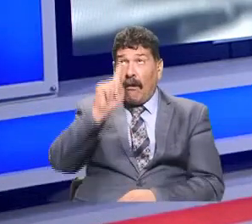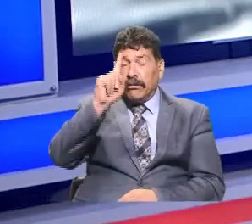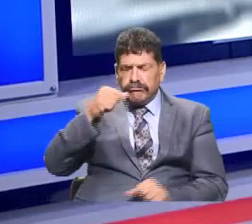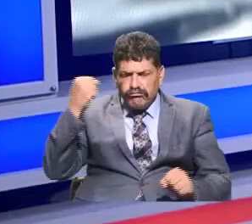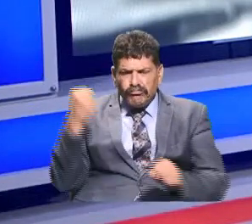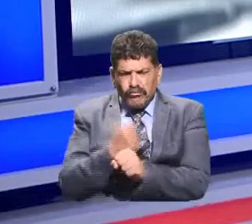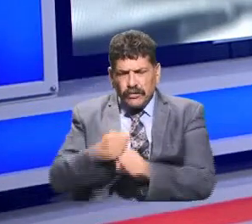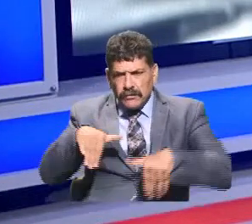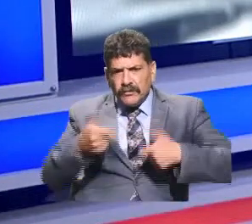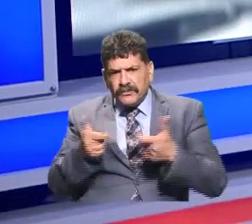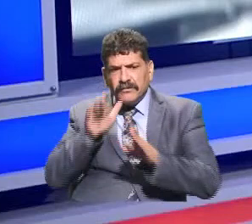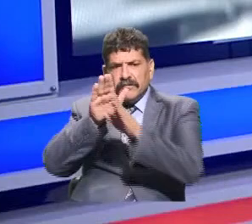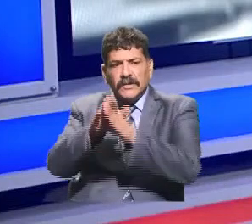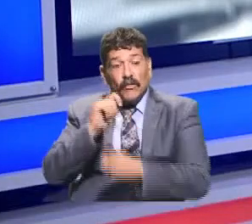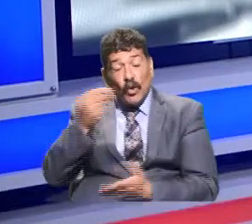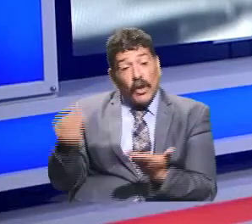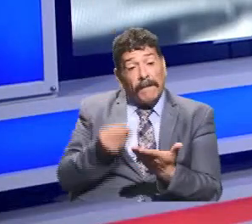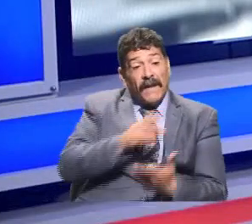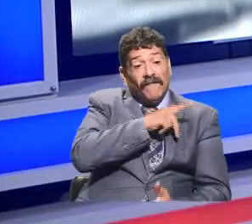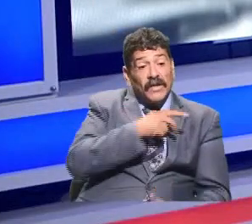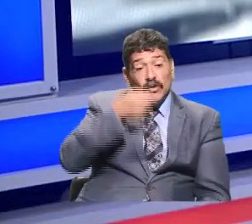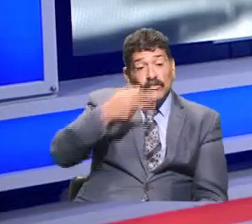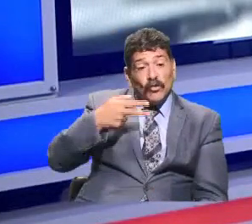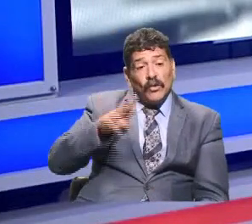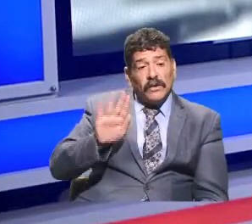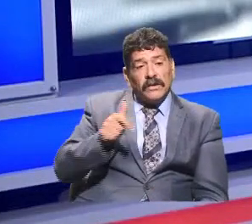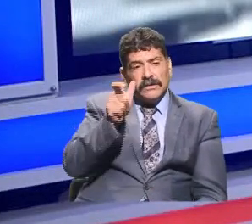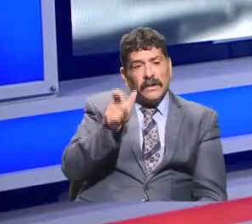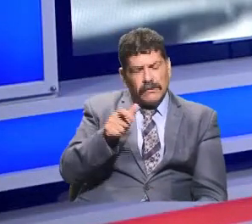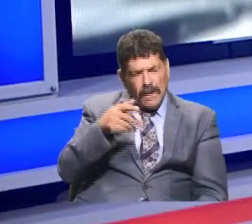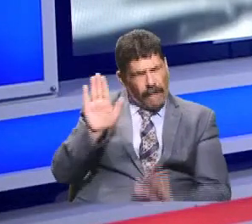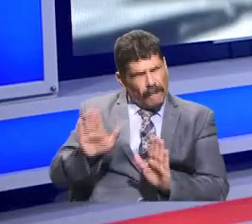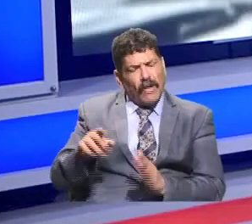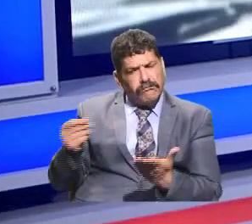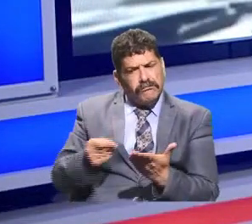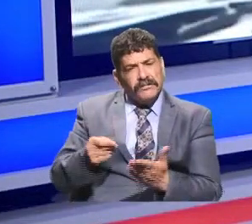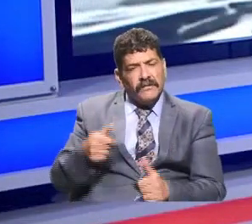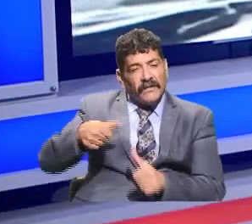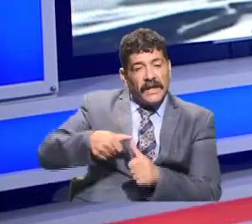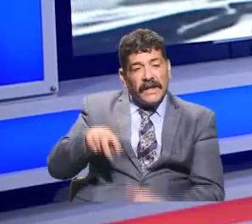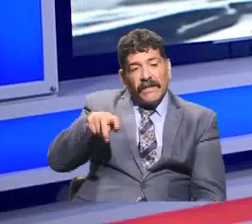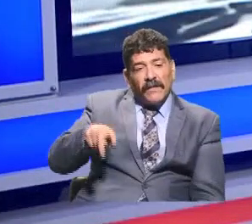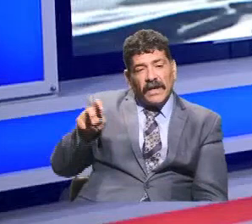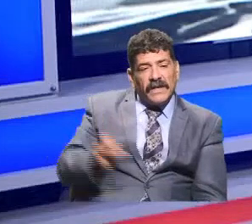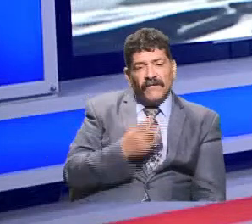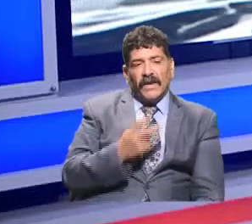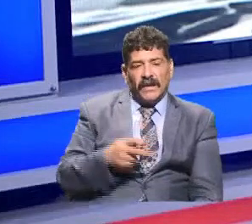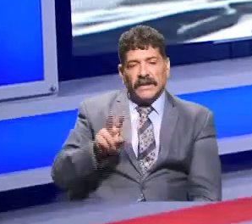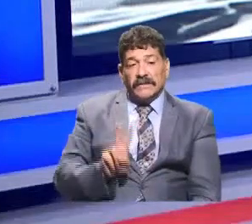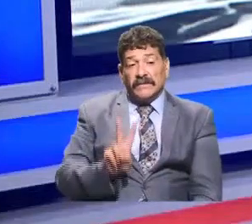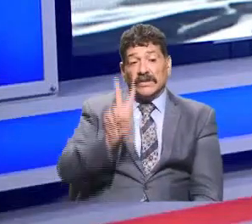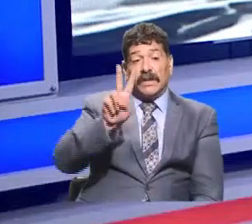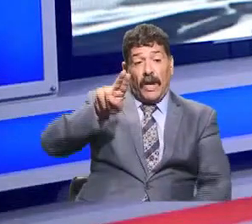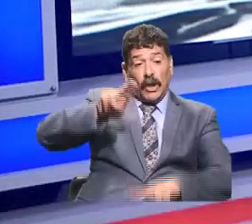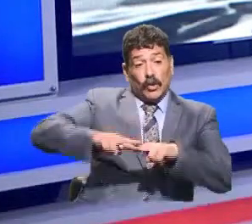عجيبا من اجل ذلك ولكنني مازلت موجودا رغم كل شيء في الثامن من تموز حاول المحتل